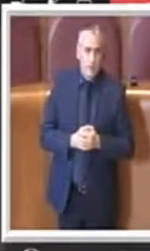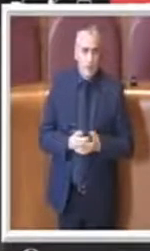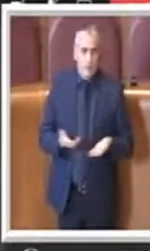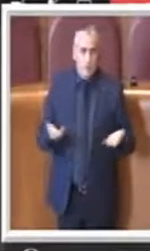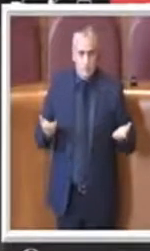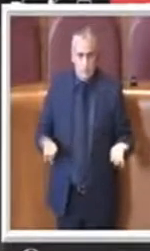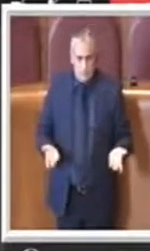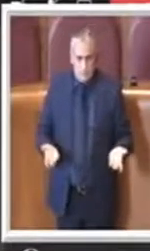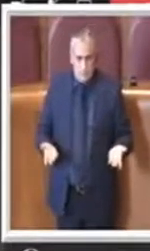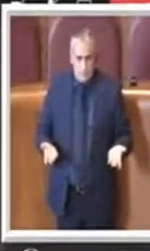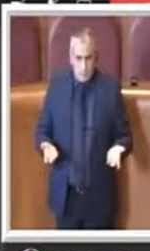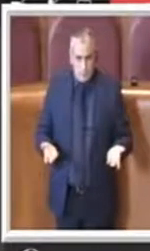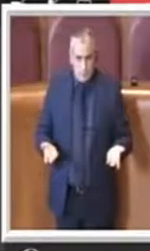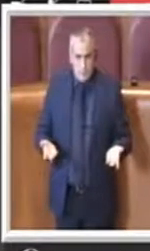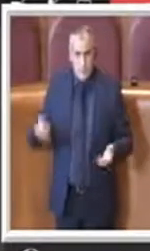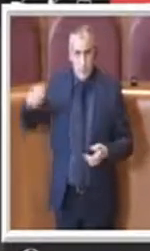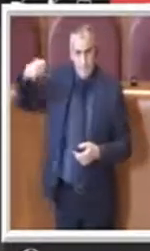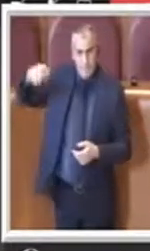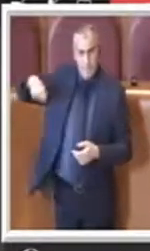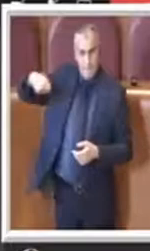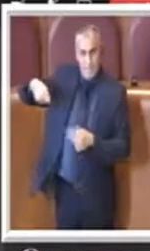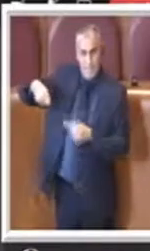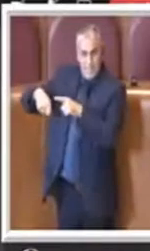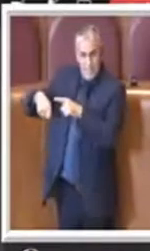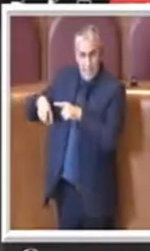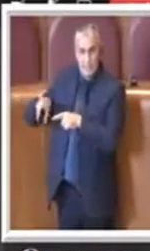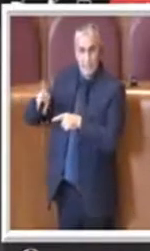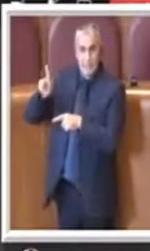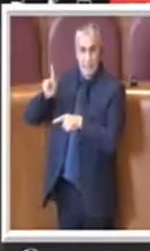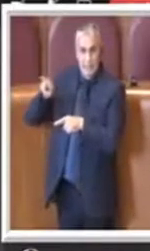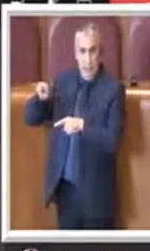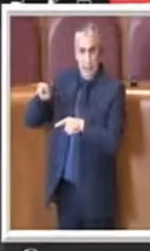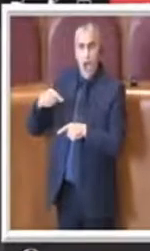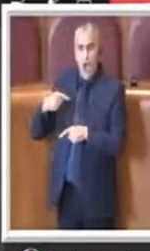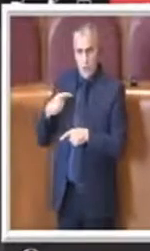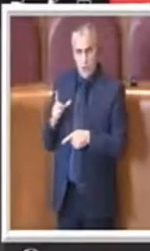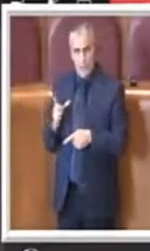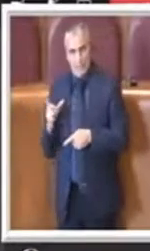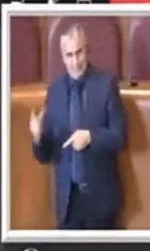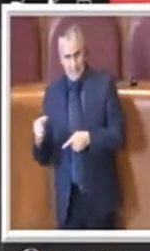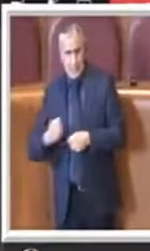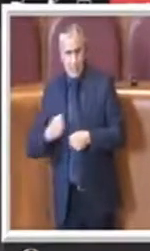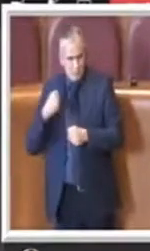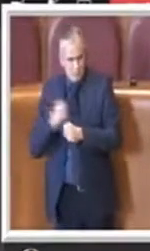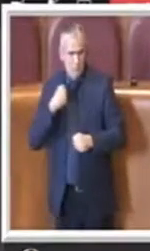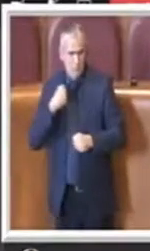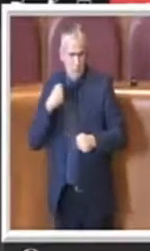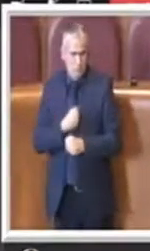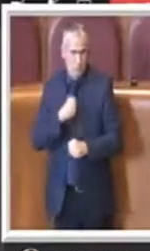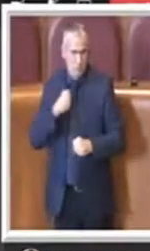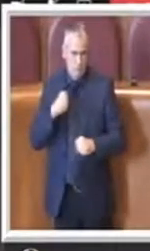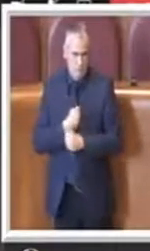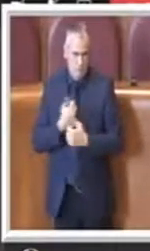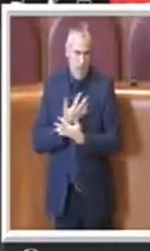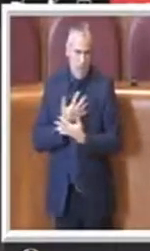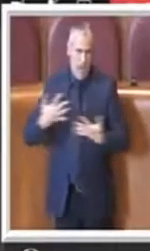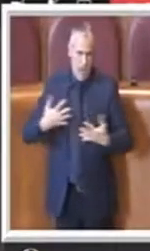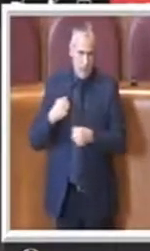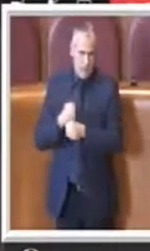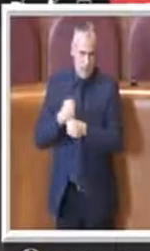con il presidente di arco stiamo facendo un lavoro un gran lavoro anche in